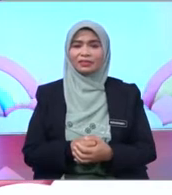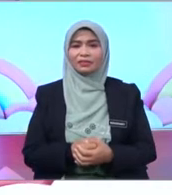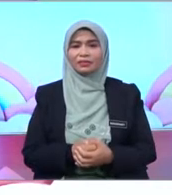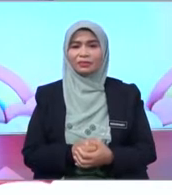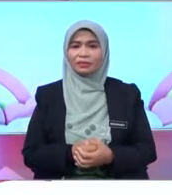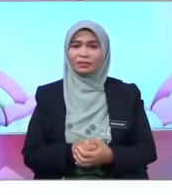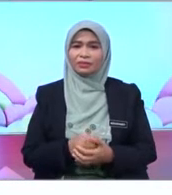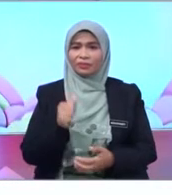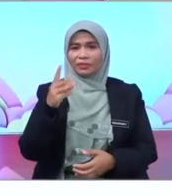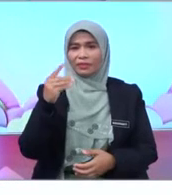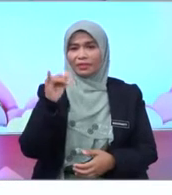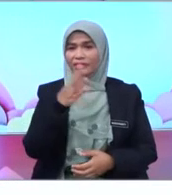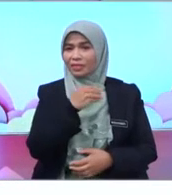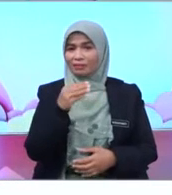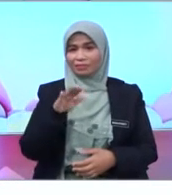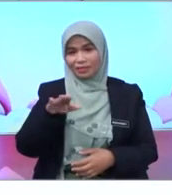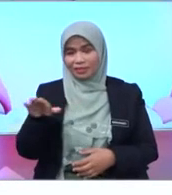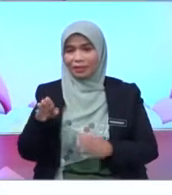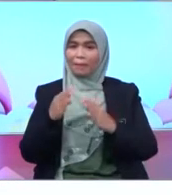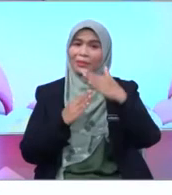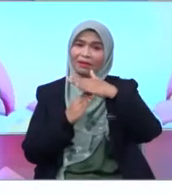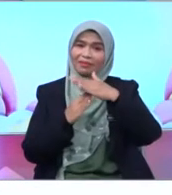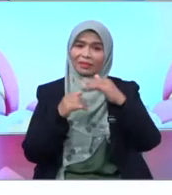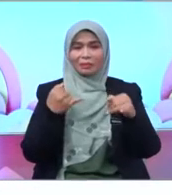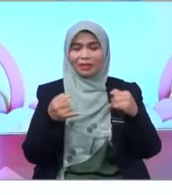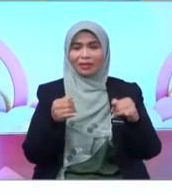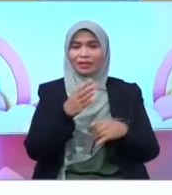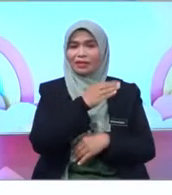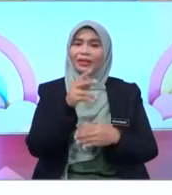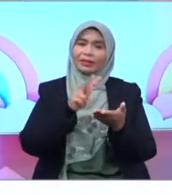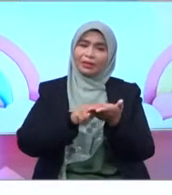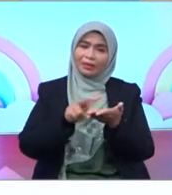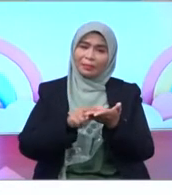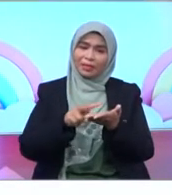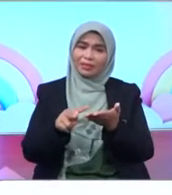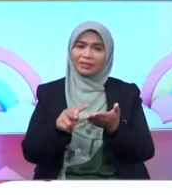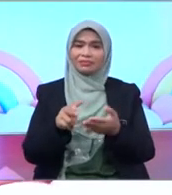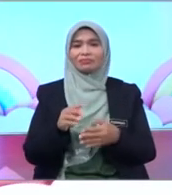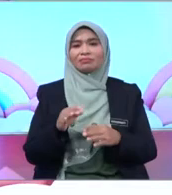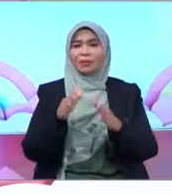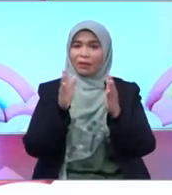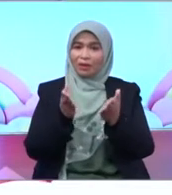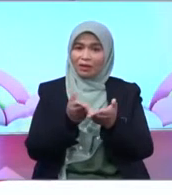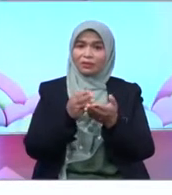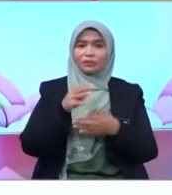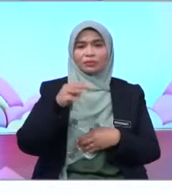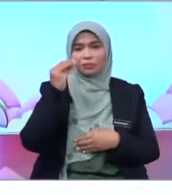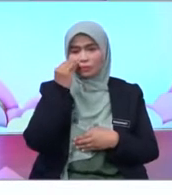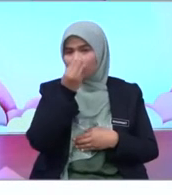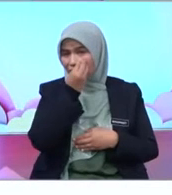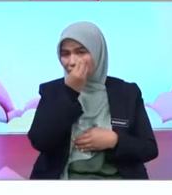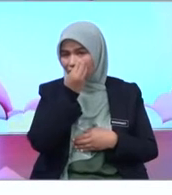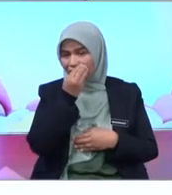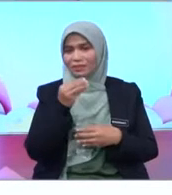Adi dan adik-adiknya berhenti main dan mengemaskan pas bunga yang pecah Oke oleh sebab bimbang